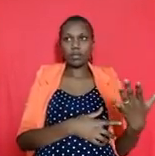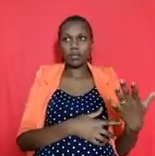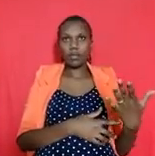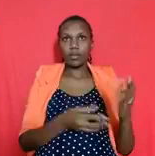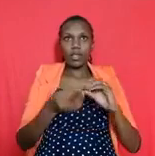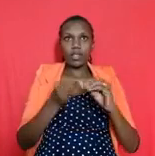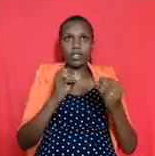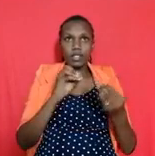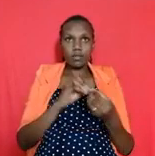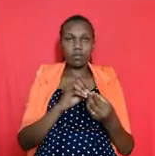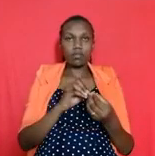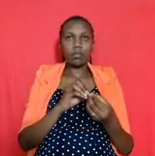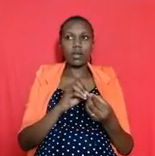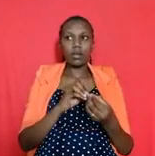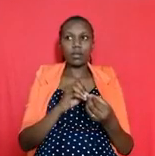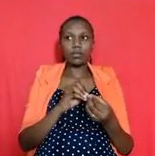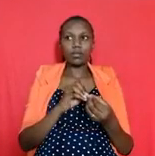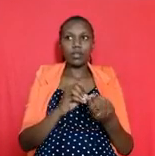number